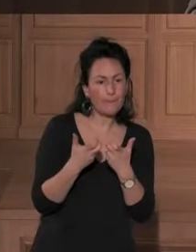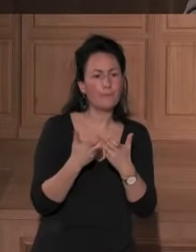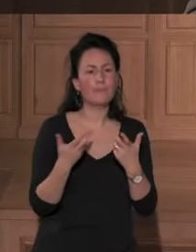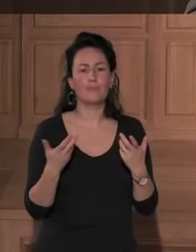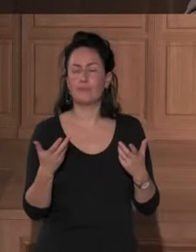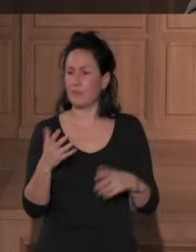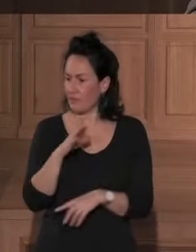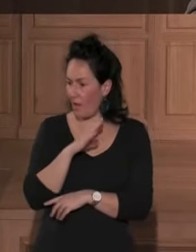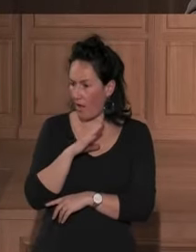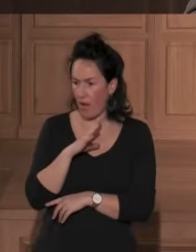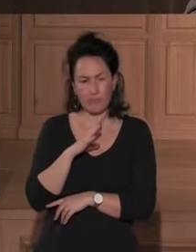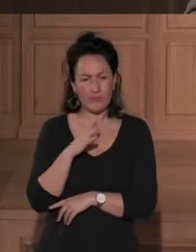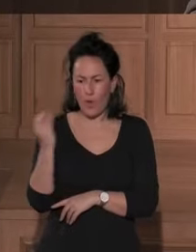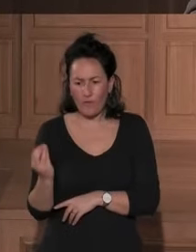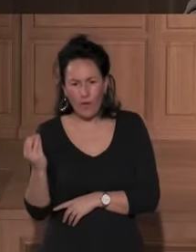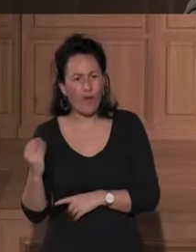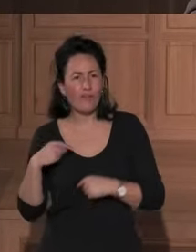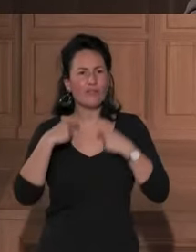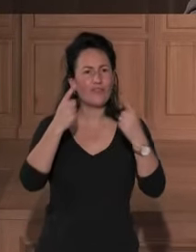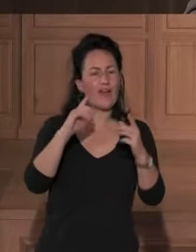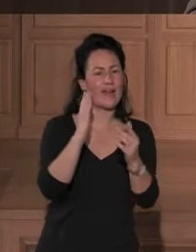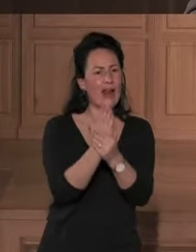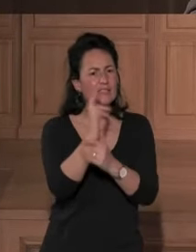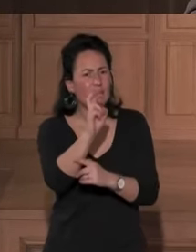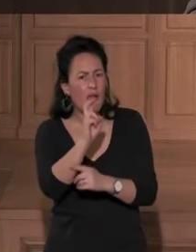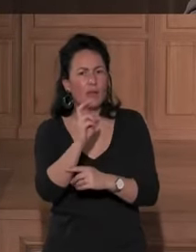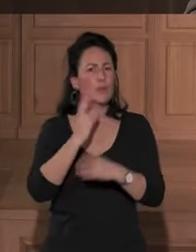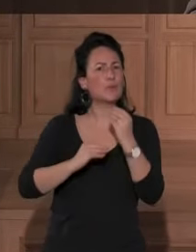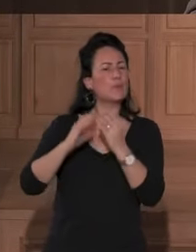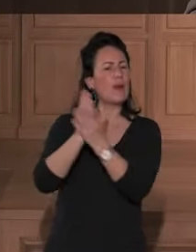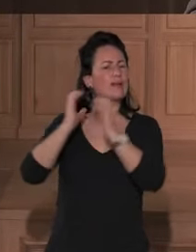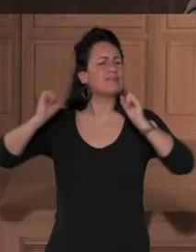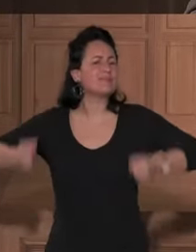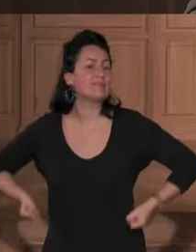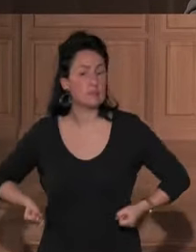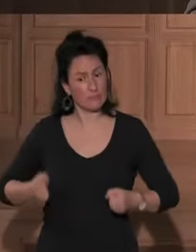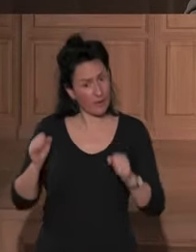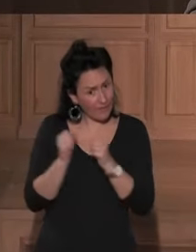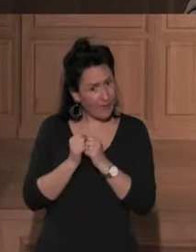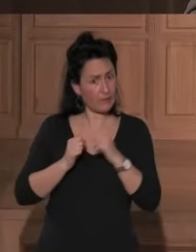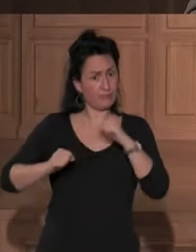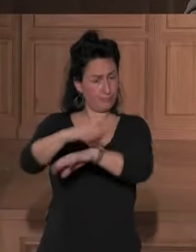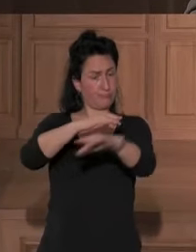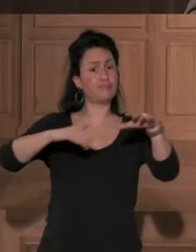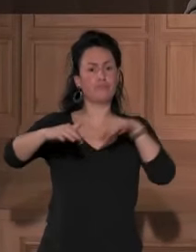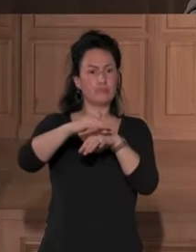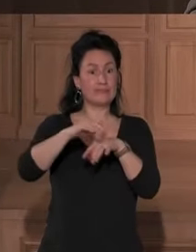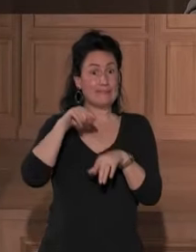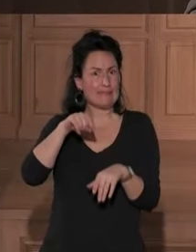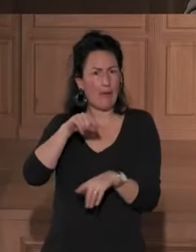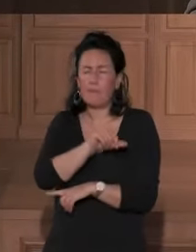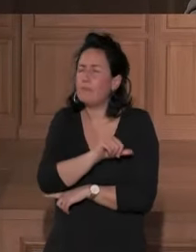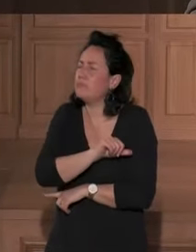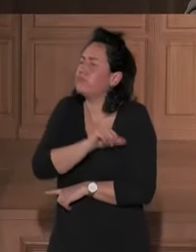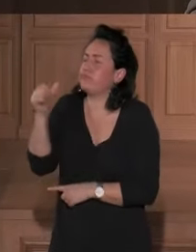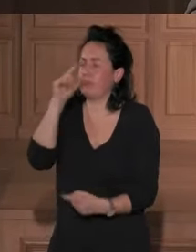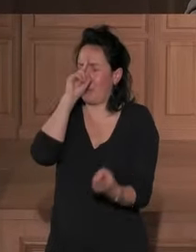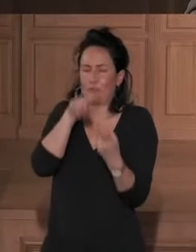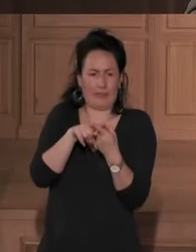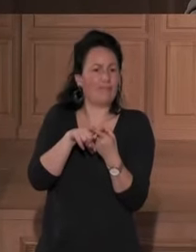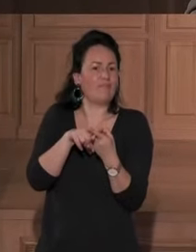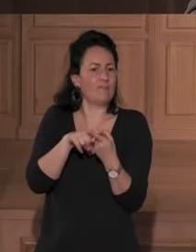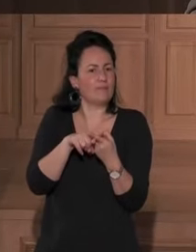On a des enfants qui vont en classe verte, en classe de neige, en inclusion. C'est le mot inclusion. Les amis, ça va dans le mot inclusion. Mmh. Donc, c'est à nous,